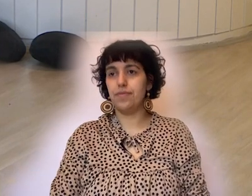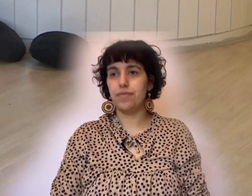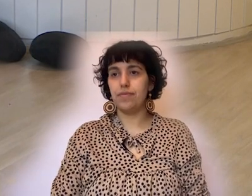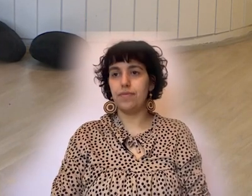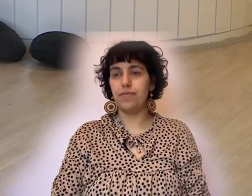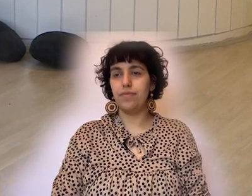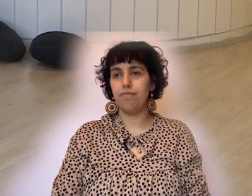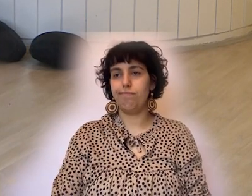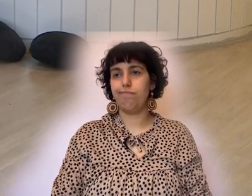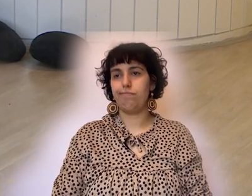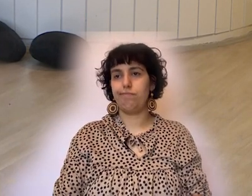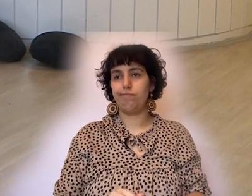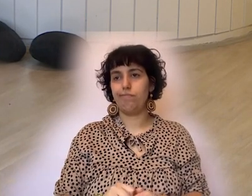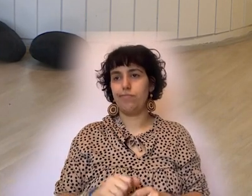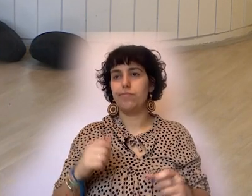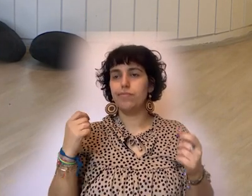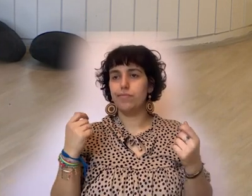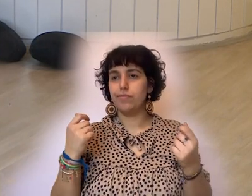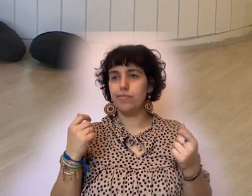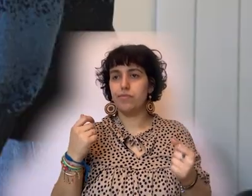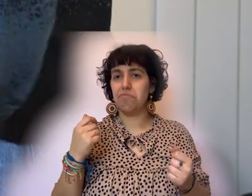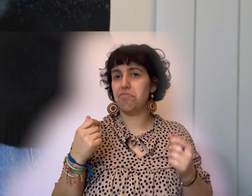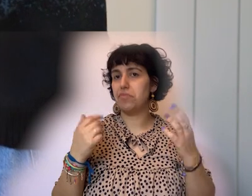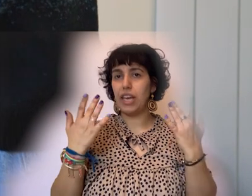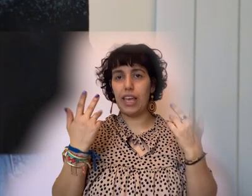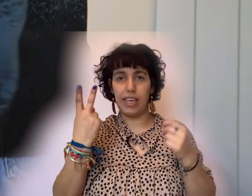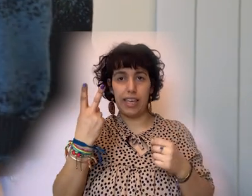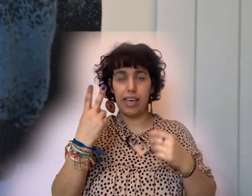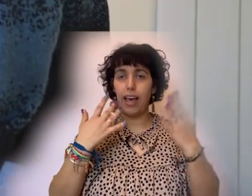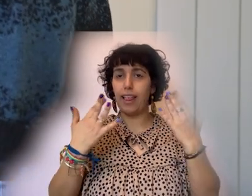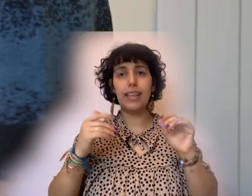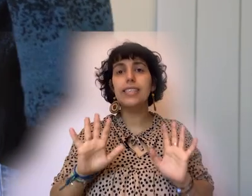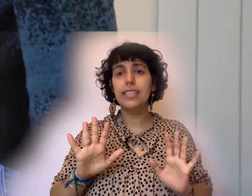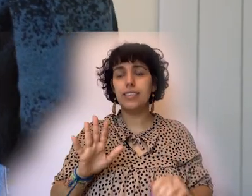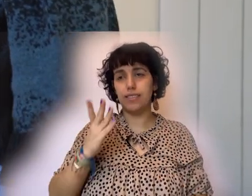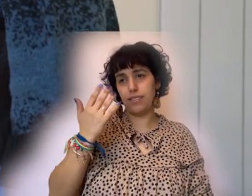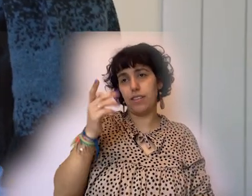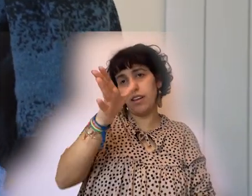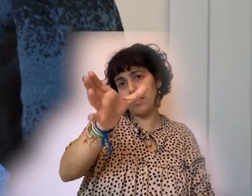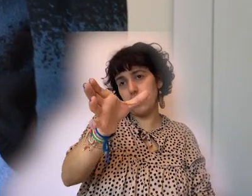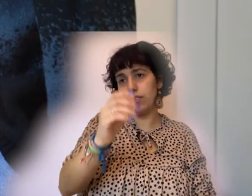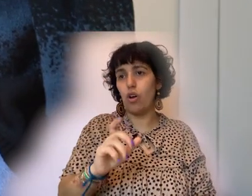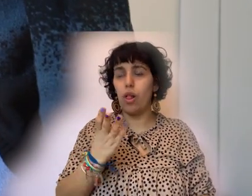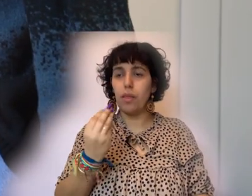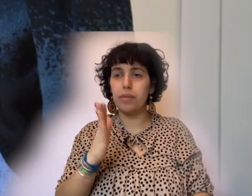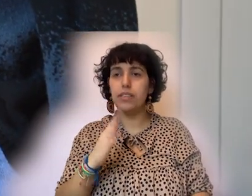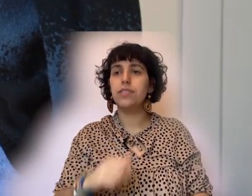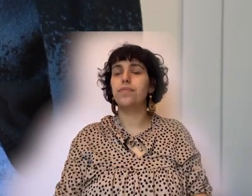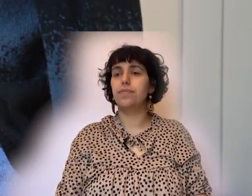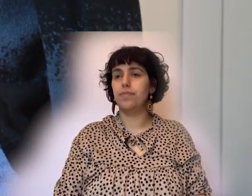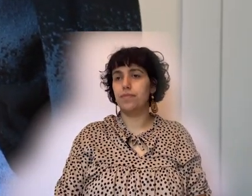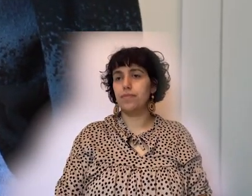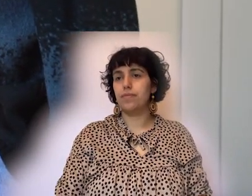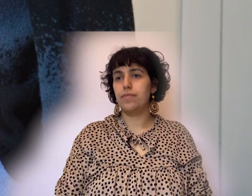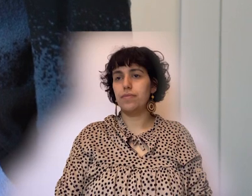5 saçını da şekil olabilir Başka bir şey de yapabilirsiniz bazı koyalım yine bu şekilde durduğunda şunu sen bütün gücümle